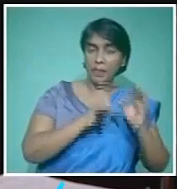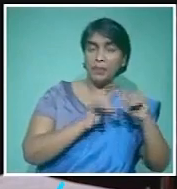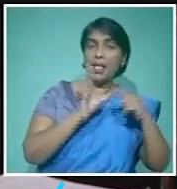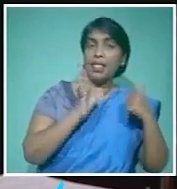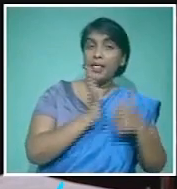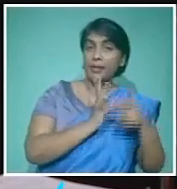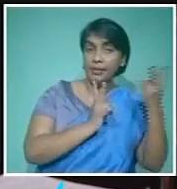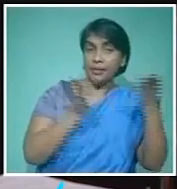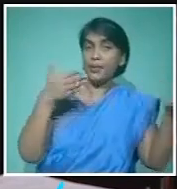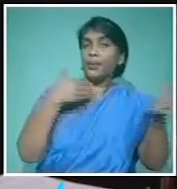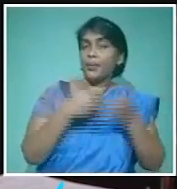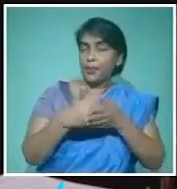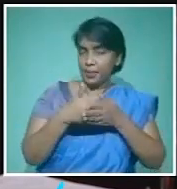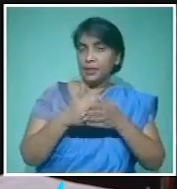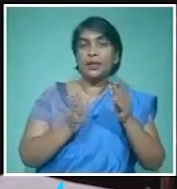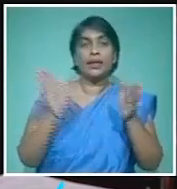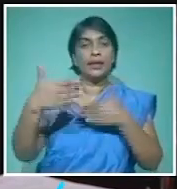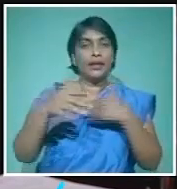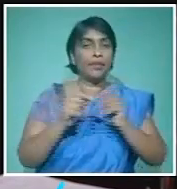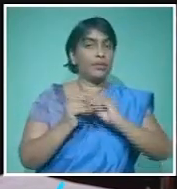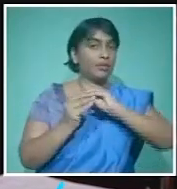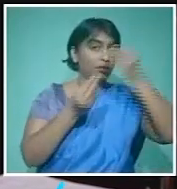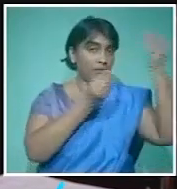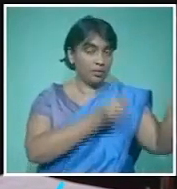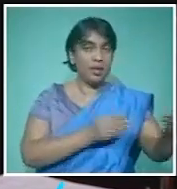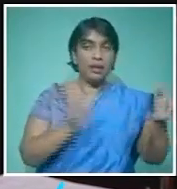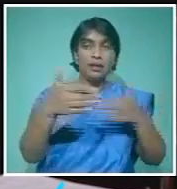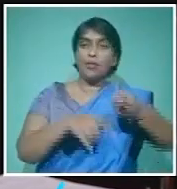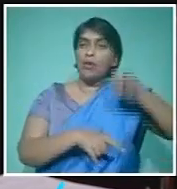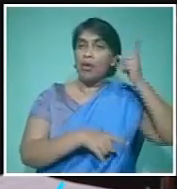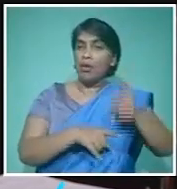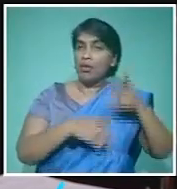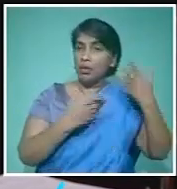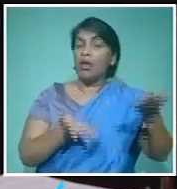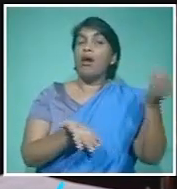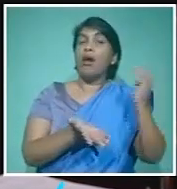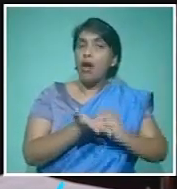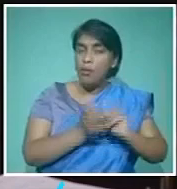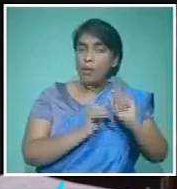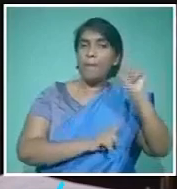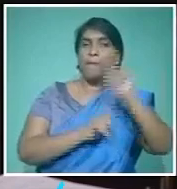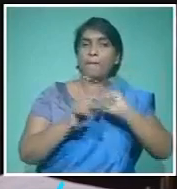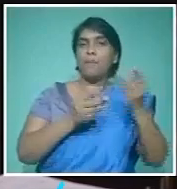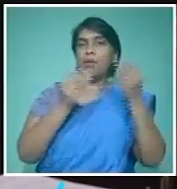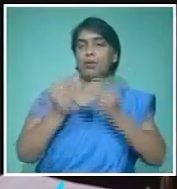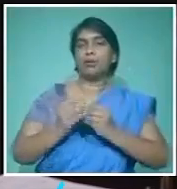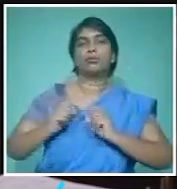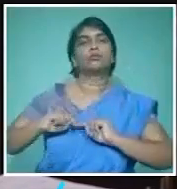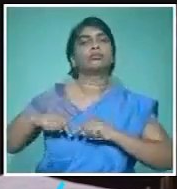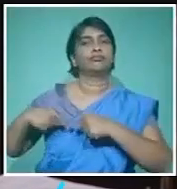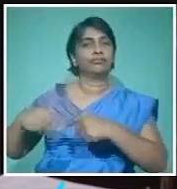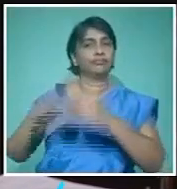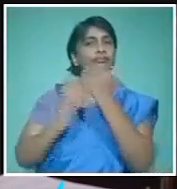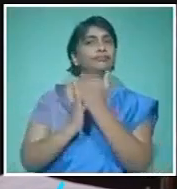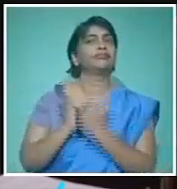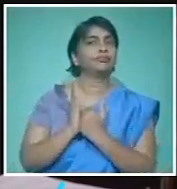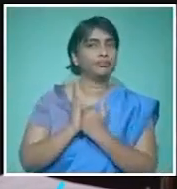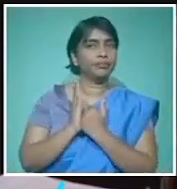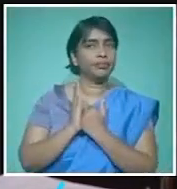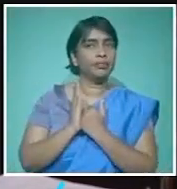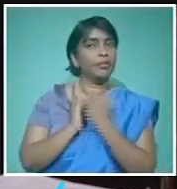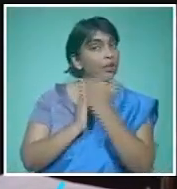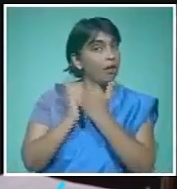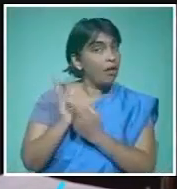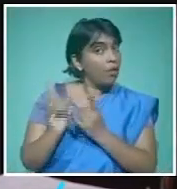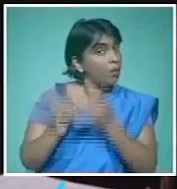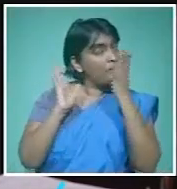පනතයි මත පදනම්ව කැබිනට් මණ්ඩලයට ගිහිල්ලා කැබිනට් මණ්ඩලය හරහා නැවත පාර්ලිමේන්තුවට ඇවිල්ලා නැවත ක්‍රියාවලිය යනවා න්‍යායපත්‍රය. හරි. අන්න ඒ ප්‍රොසීඩිය එක